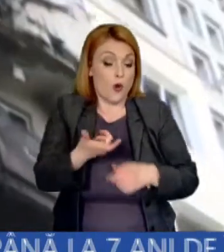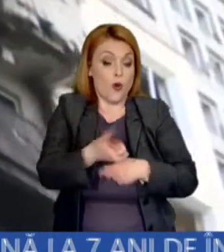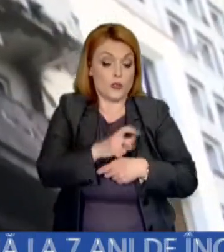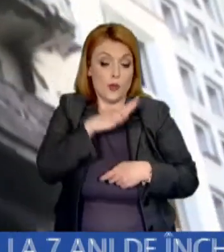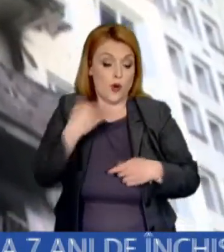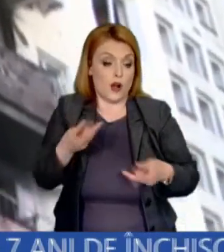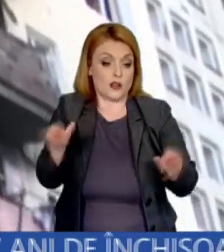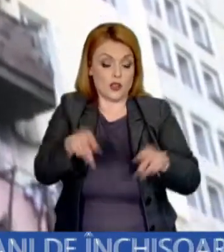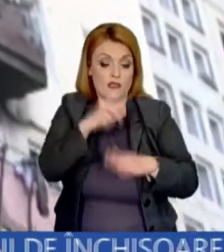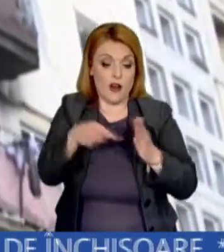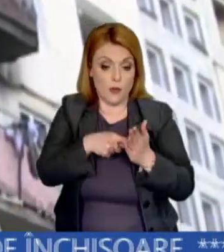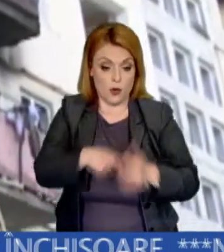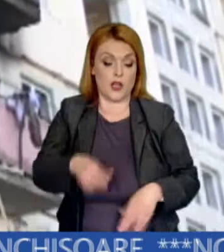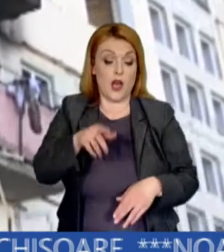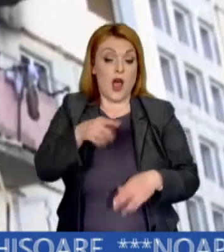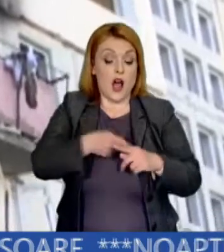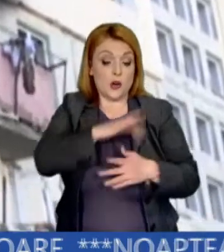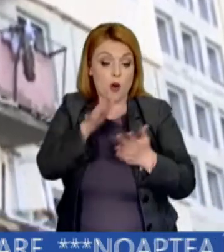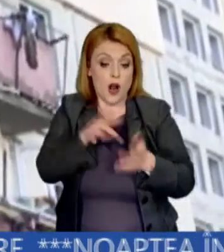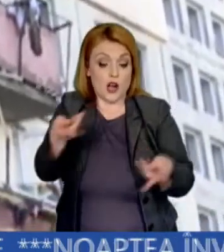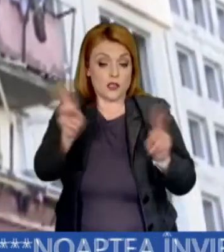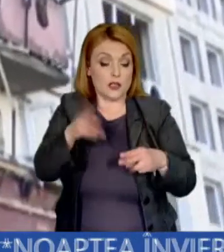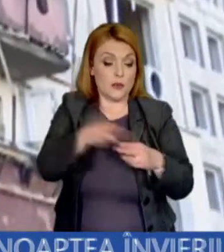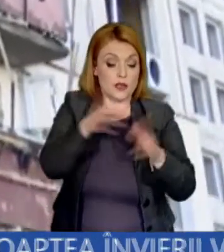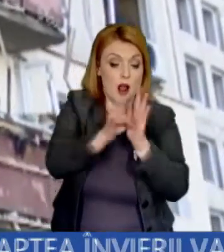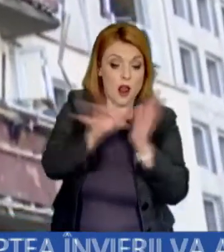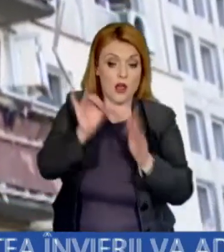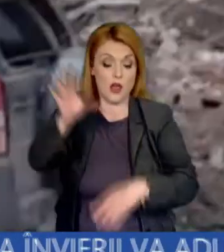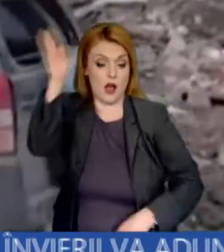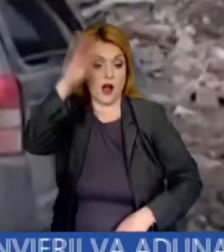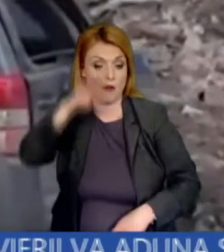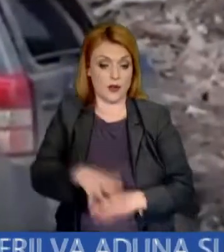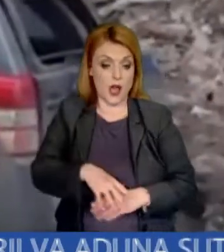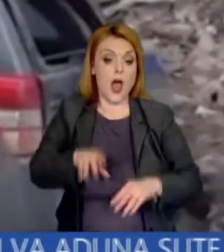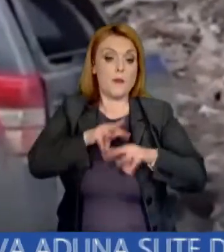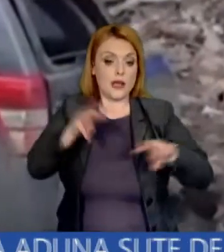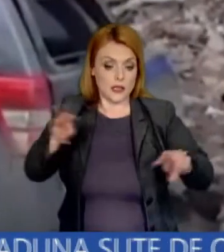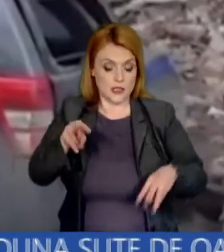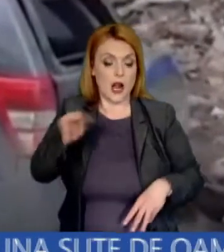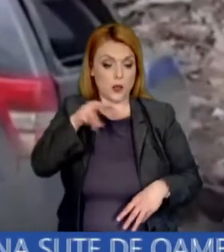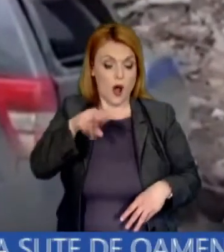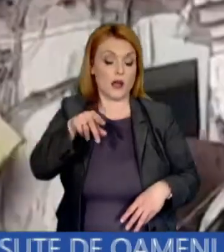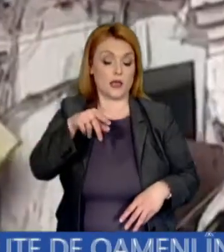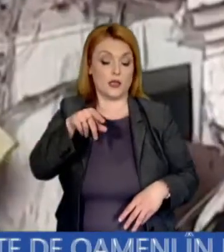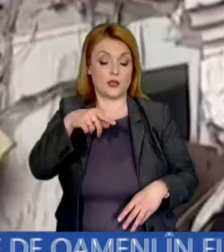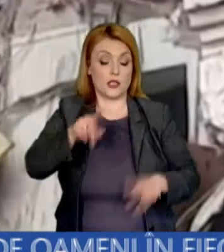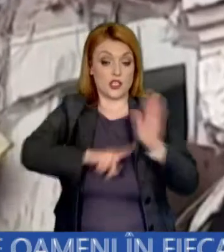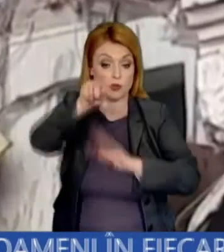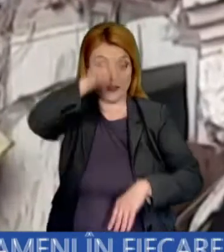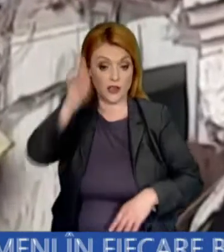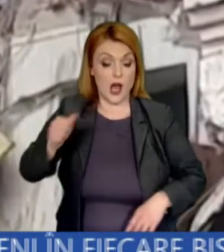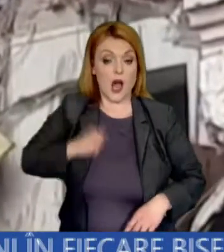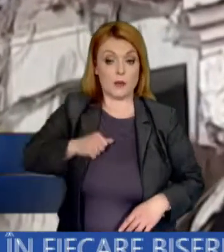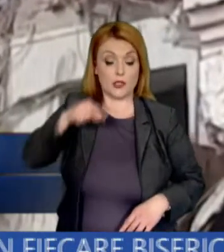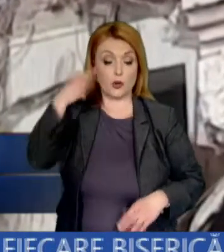potabilă și de electricitate. Ministrul infrastructurii ucrainean, Alexandru Kubrakov, a declarat că de la începutul războiului, trupele ruse